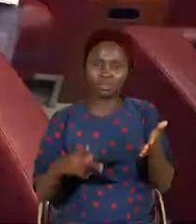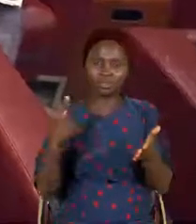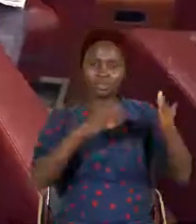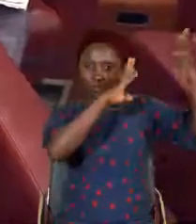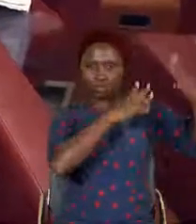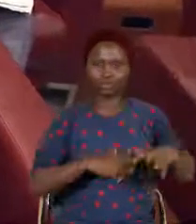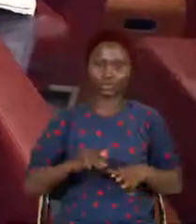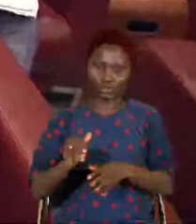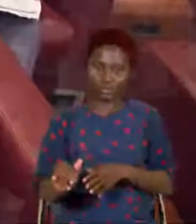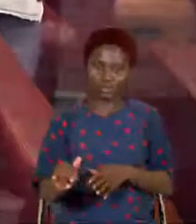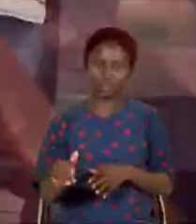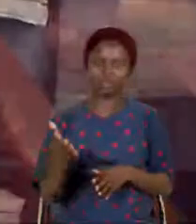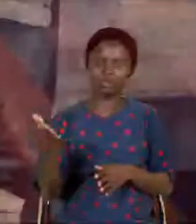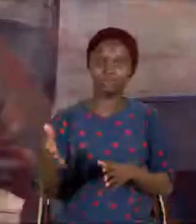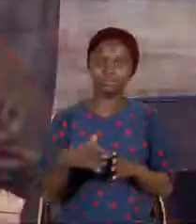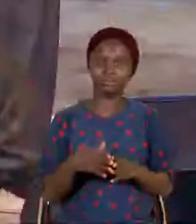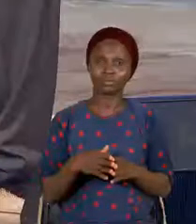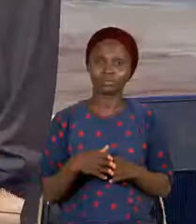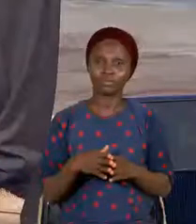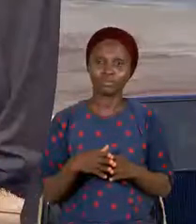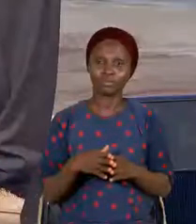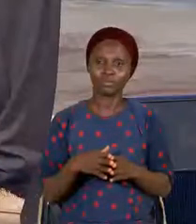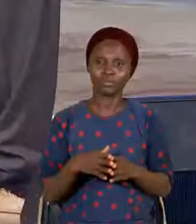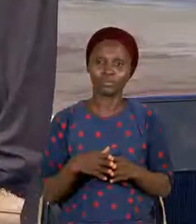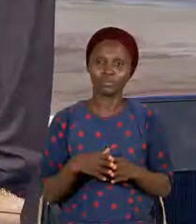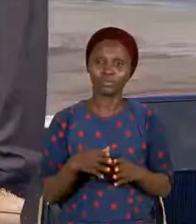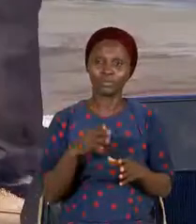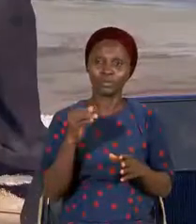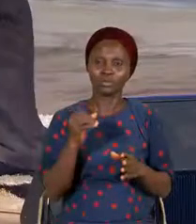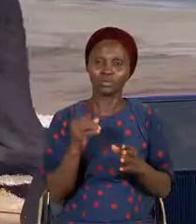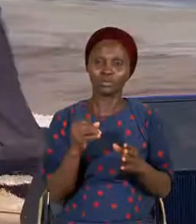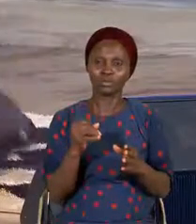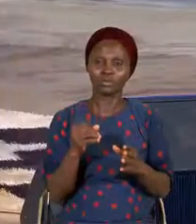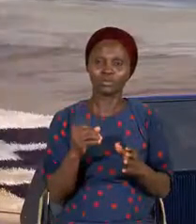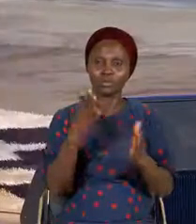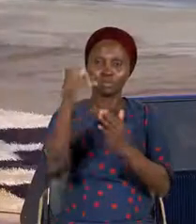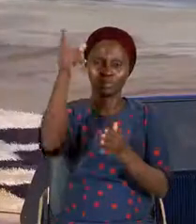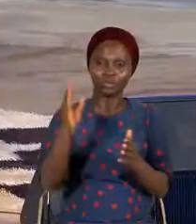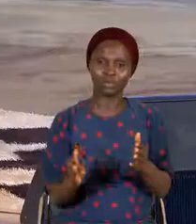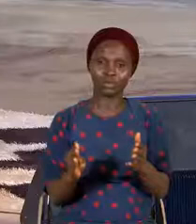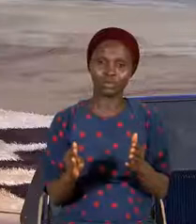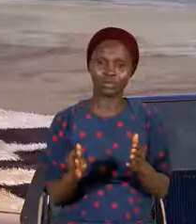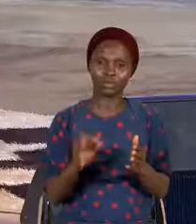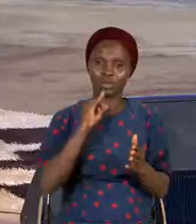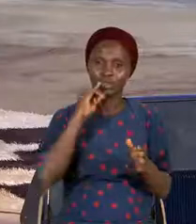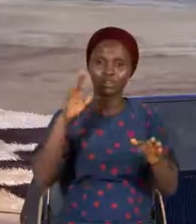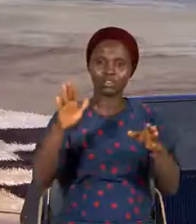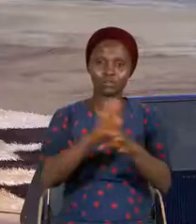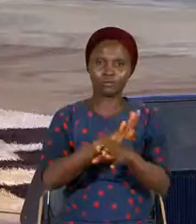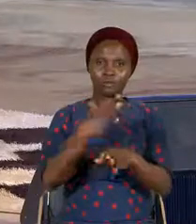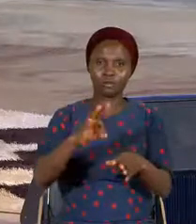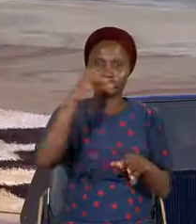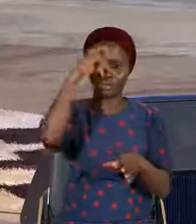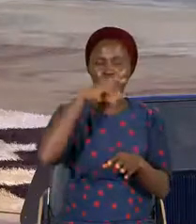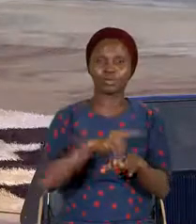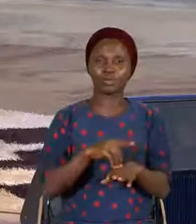intact. Mais vous avez juste un verre d'eau ou une coupe d'eau. Dieu